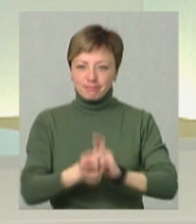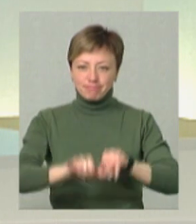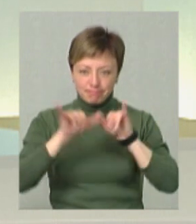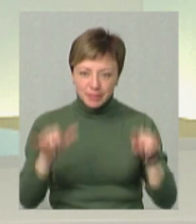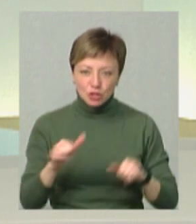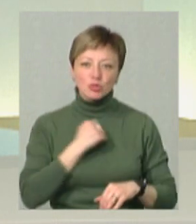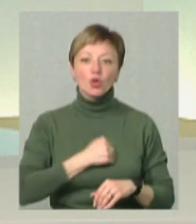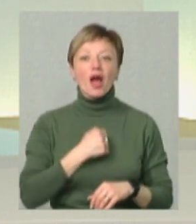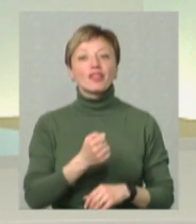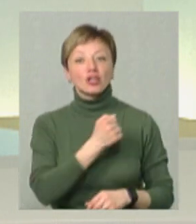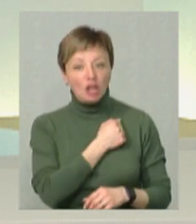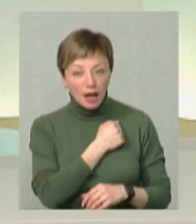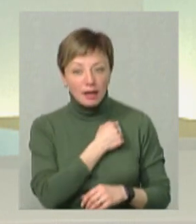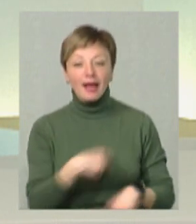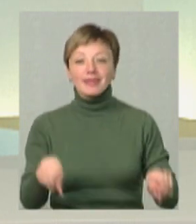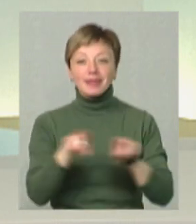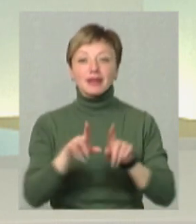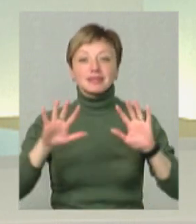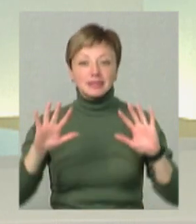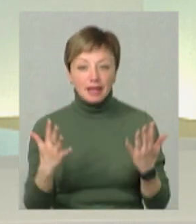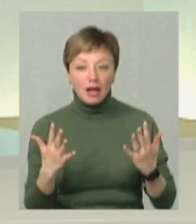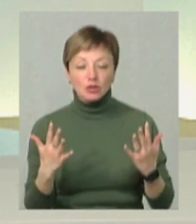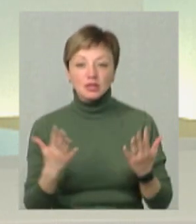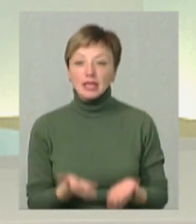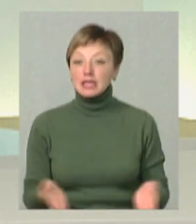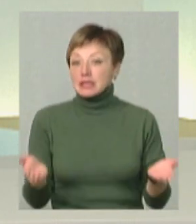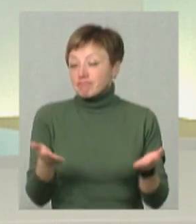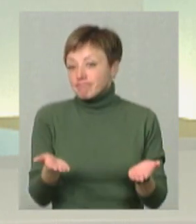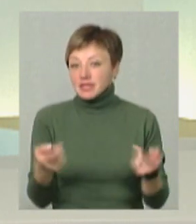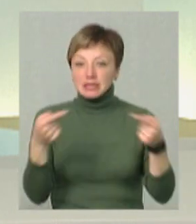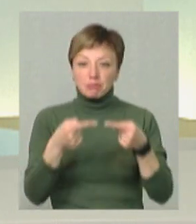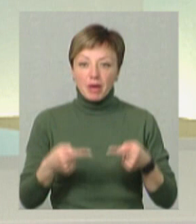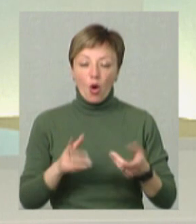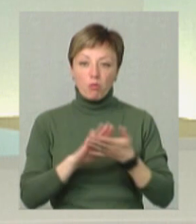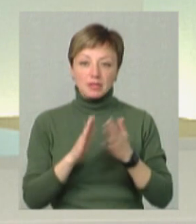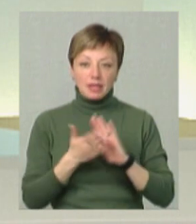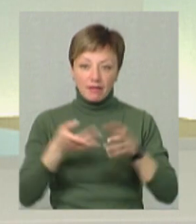На жаль, так сталося, ну, збіг обставин, реальні